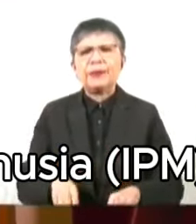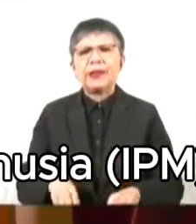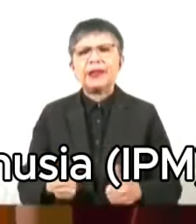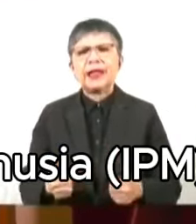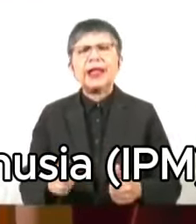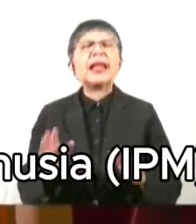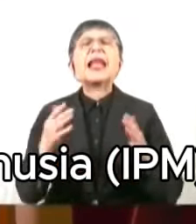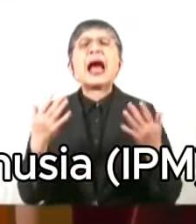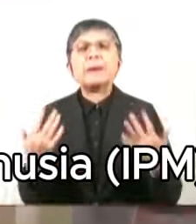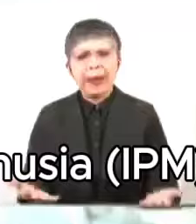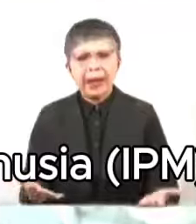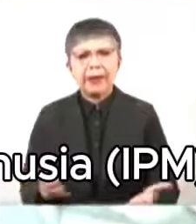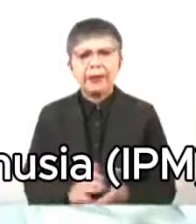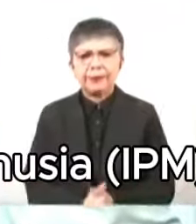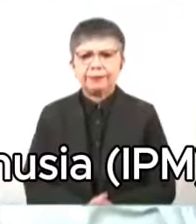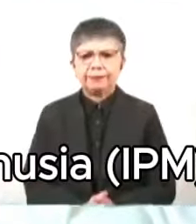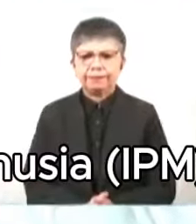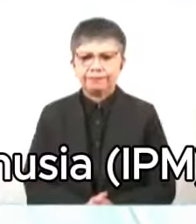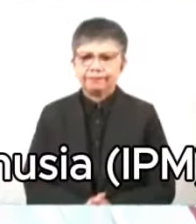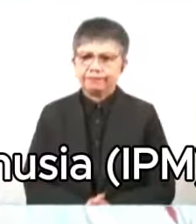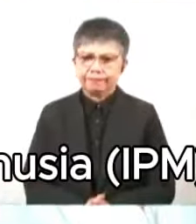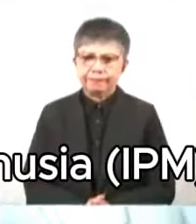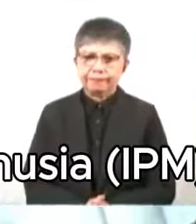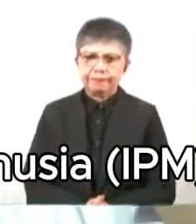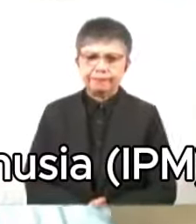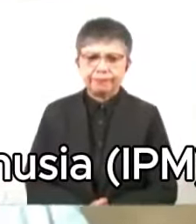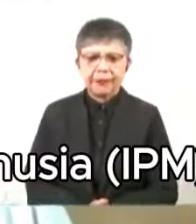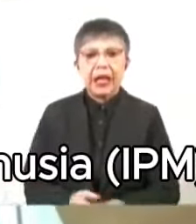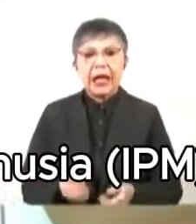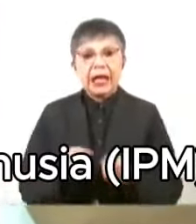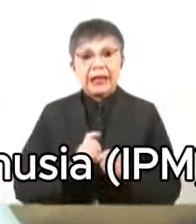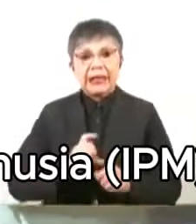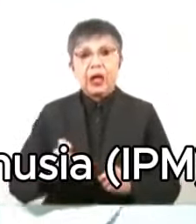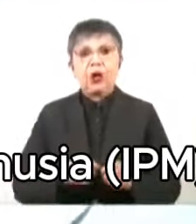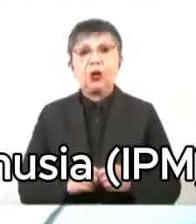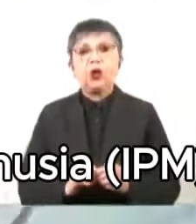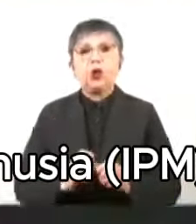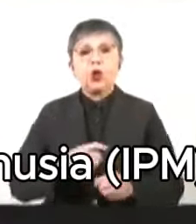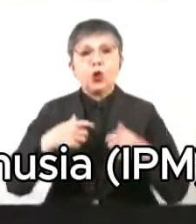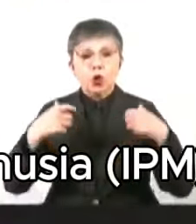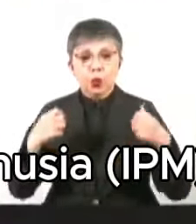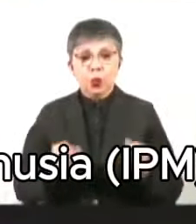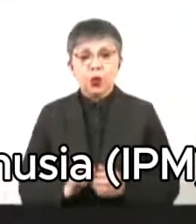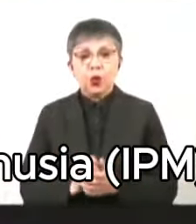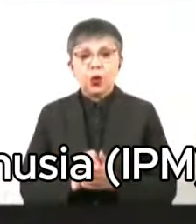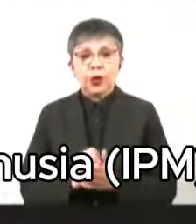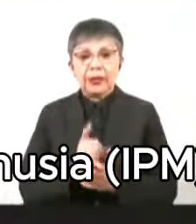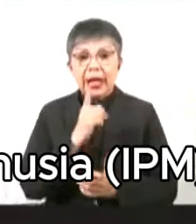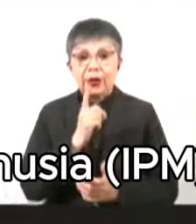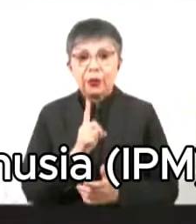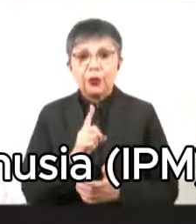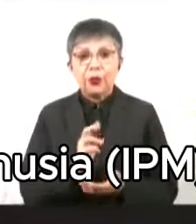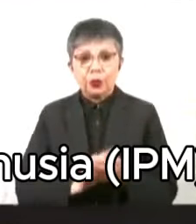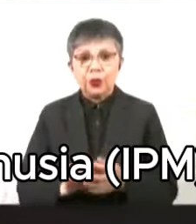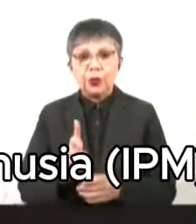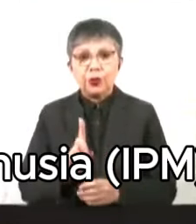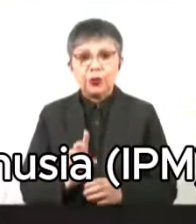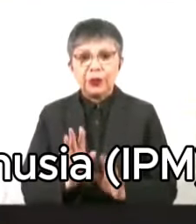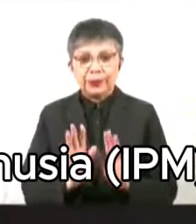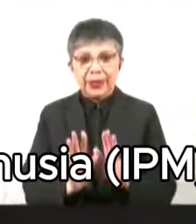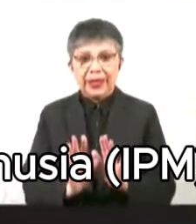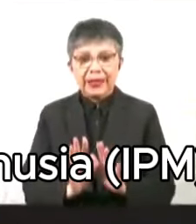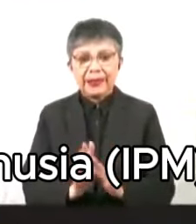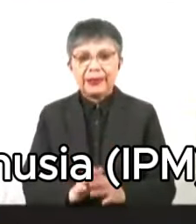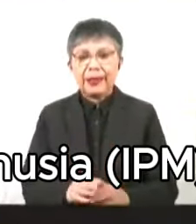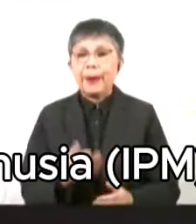kasih baik terima kasih calon gubernur nomor urut sat sebentar Bapak